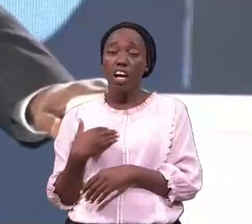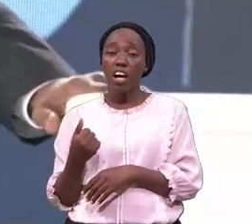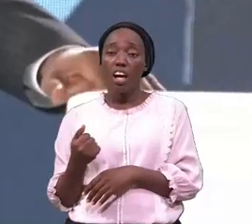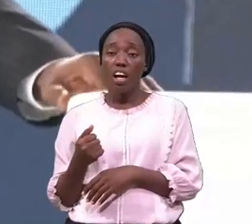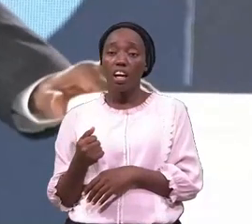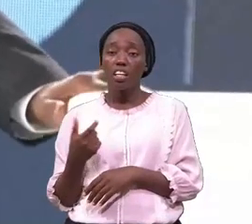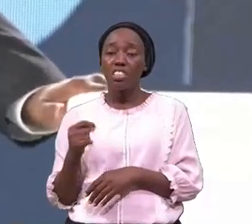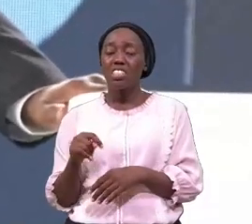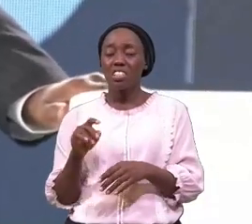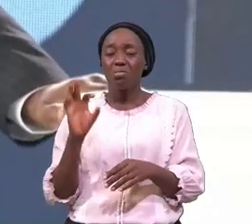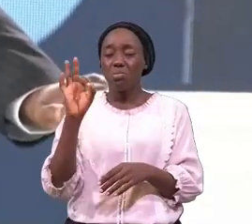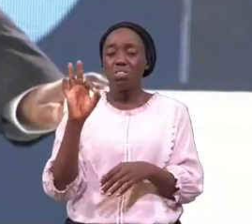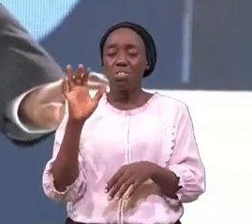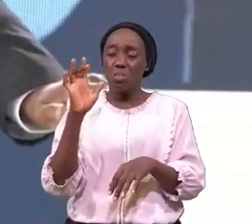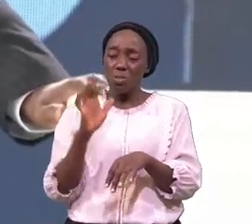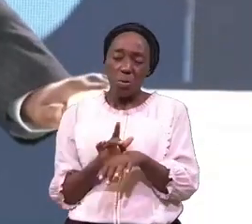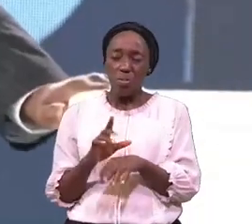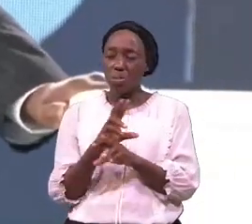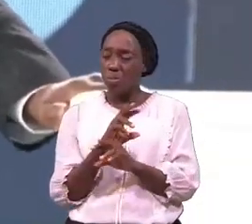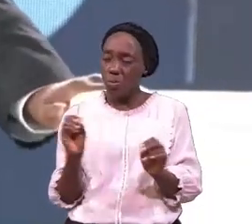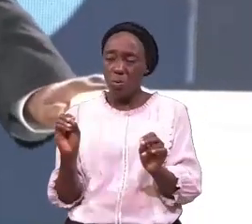et que la prédication ne touche personne,